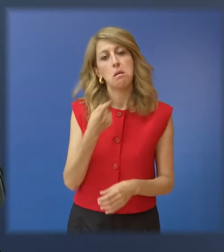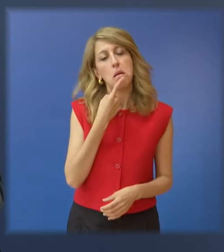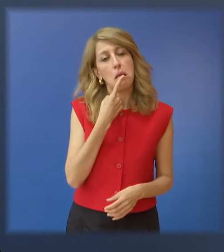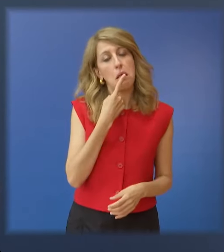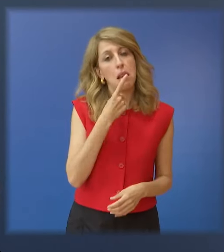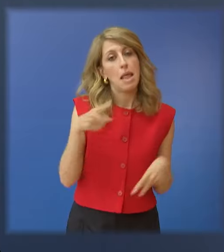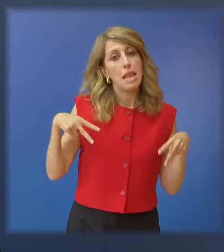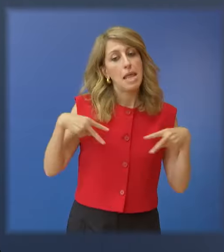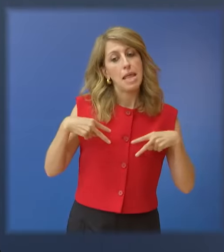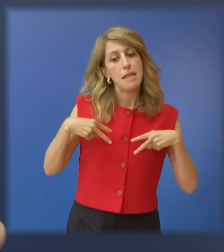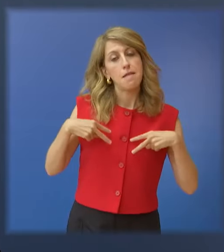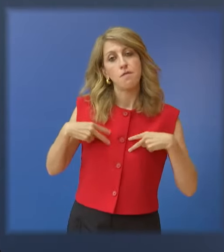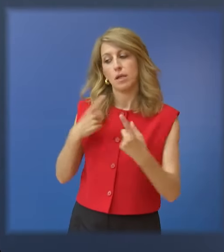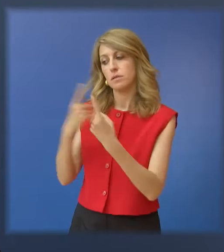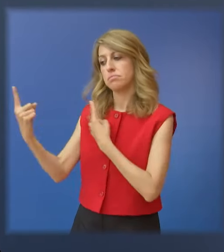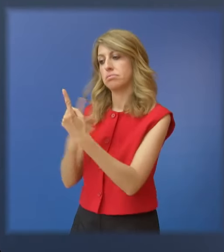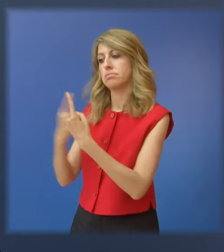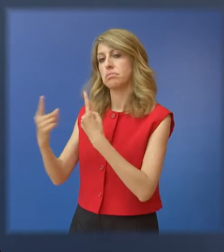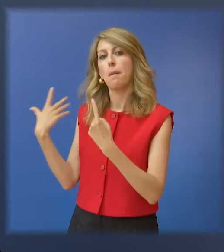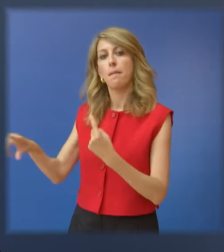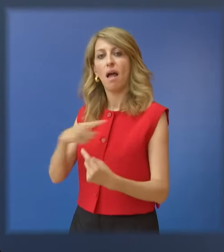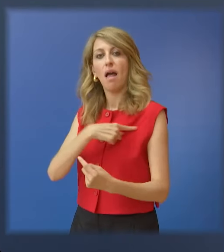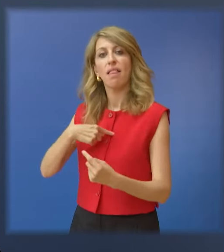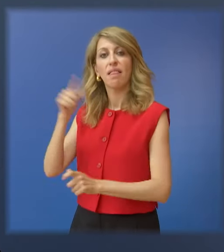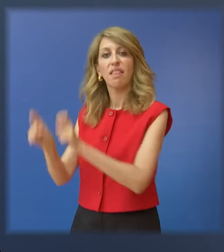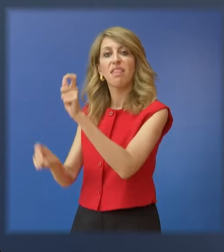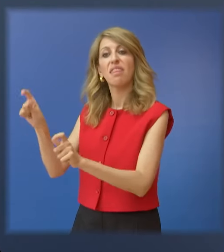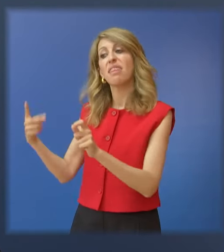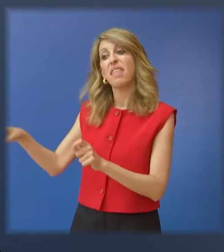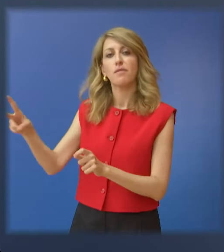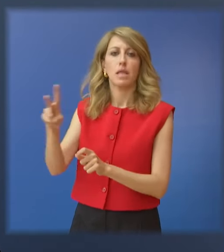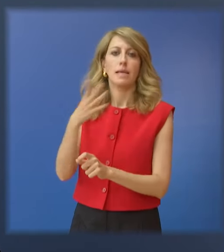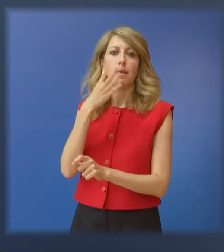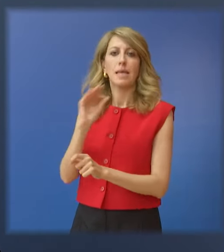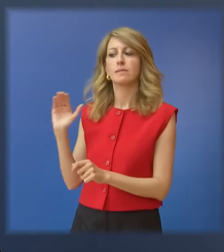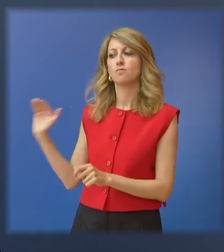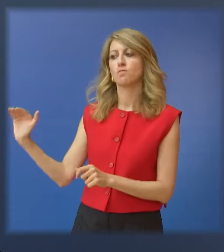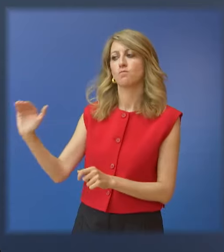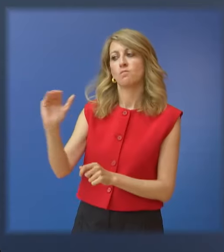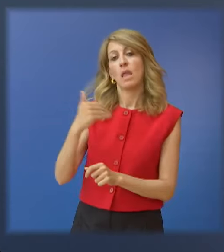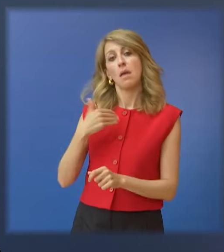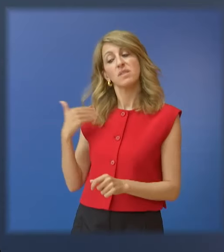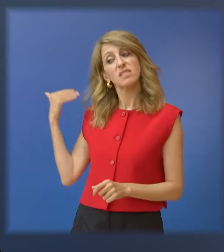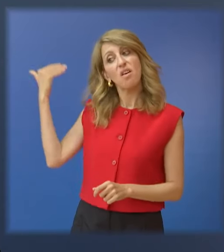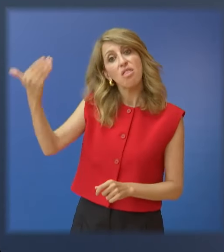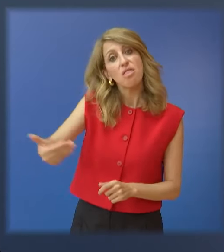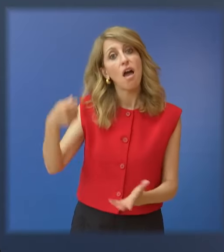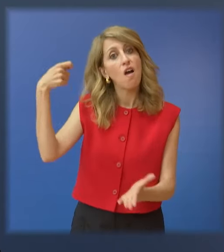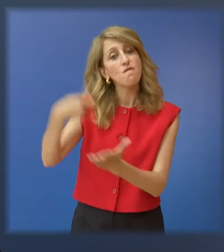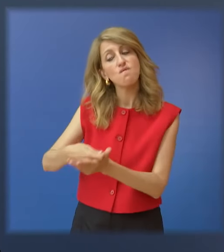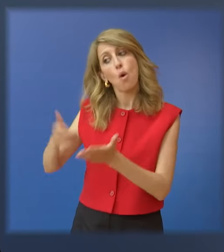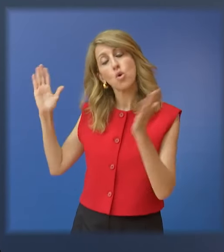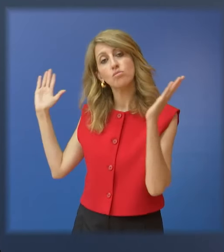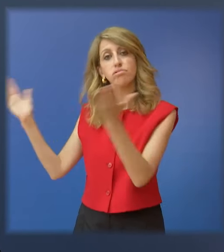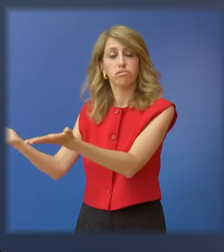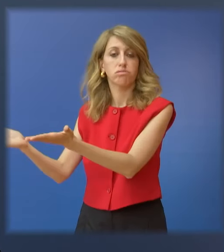με τα με τους διευθύνοντες συμβούλους ε στον διλιτρου για να τους ενημερώσετε υπάρχει στην ατζέντα της